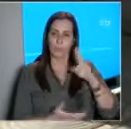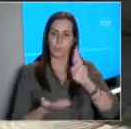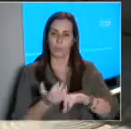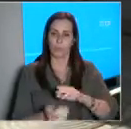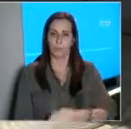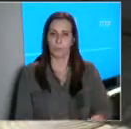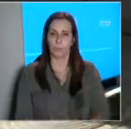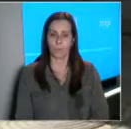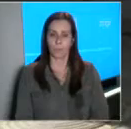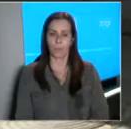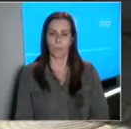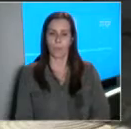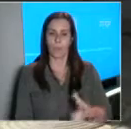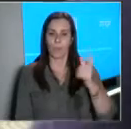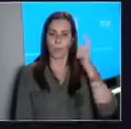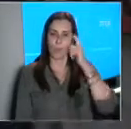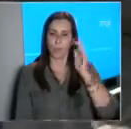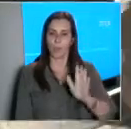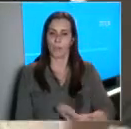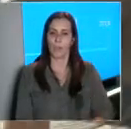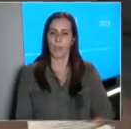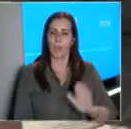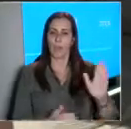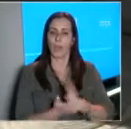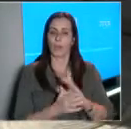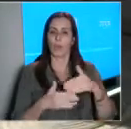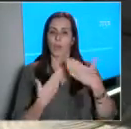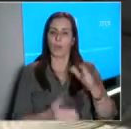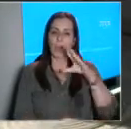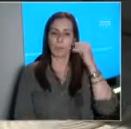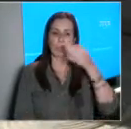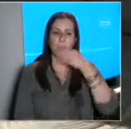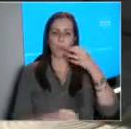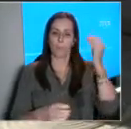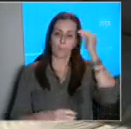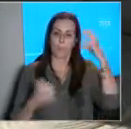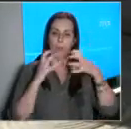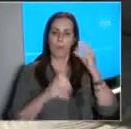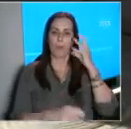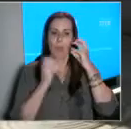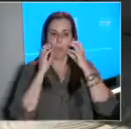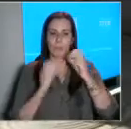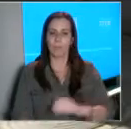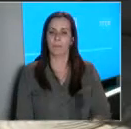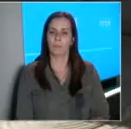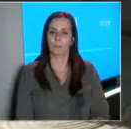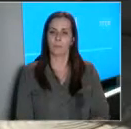זכויות. מה אתה חושב על ההחלטה לא לאפשר לאמיר פרץ לנאום בעצרת לזכר